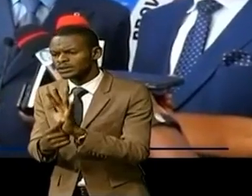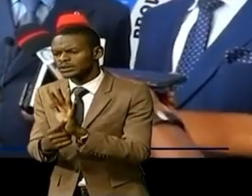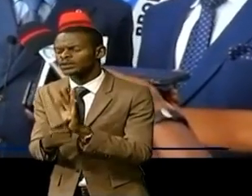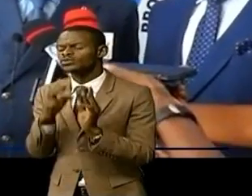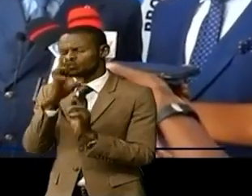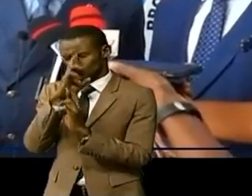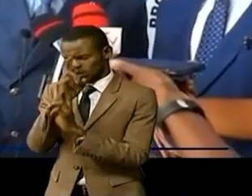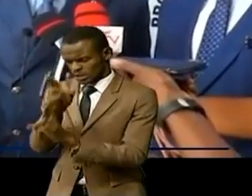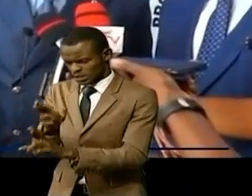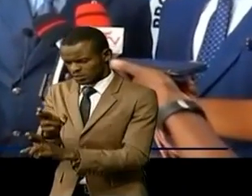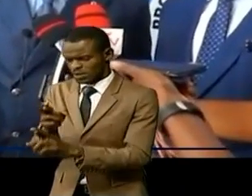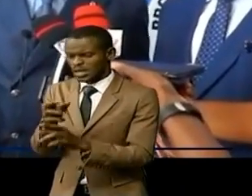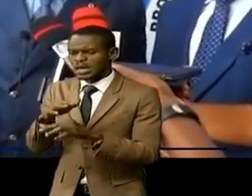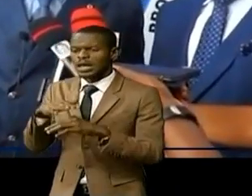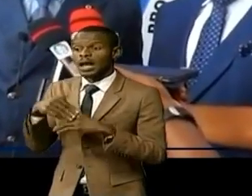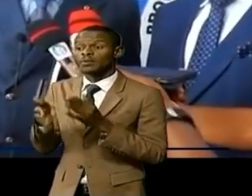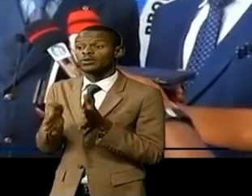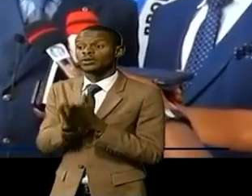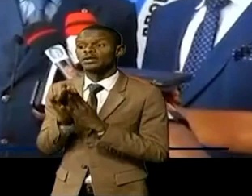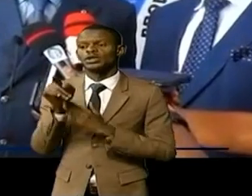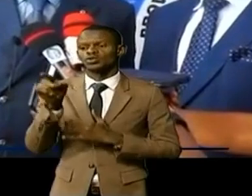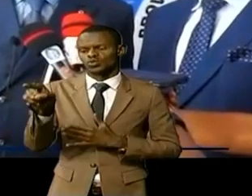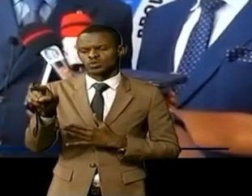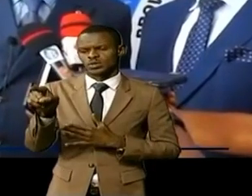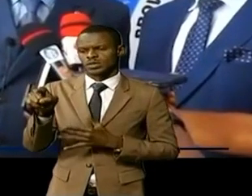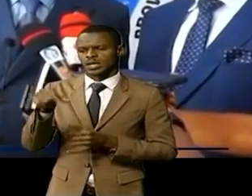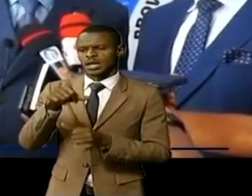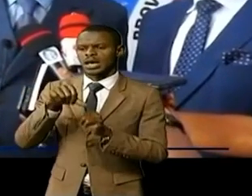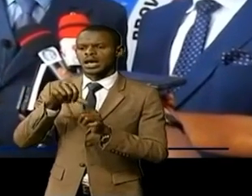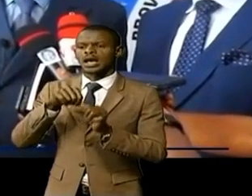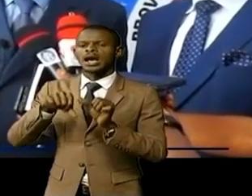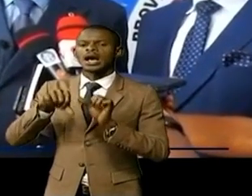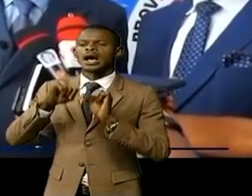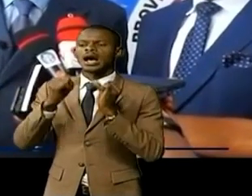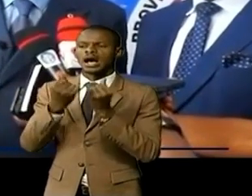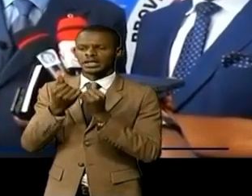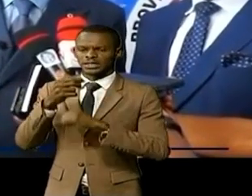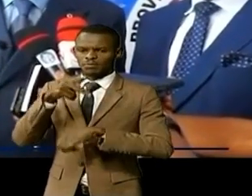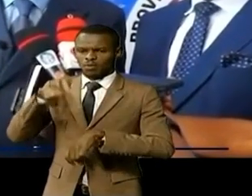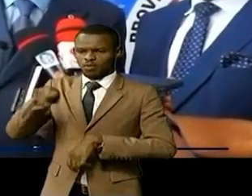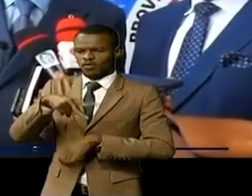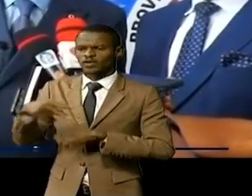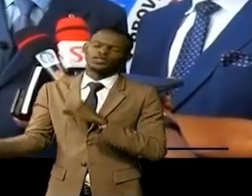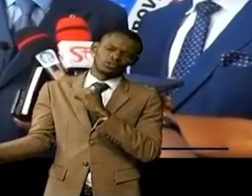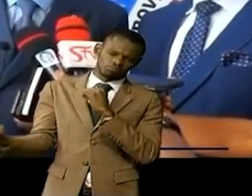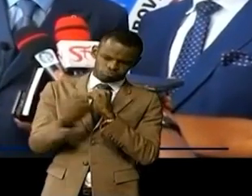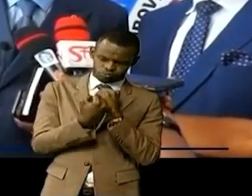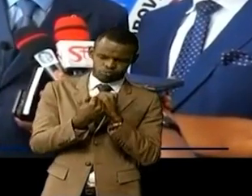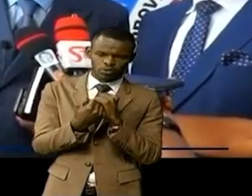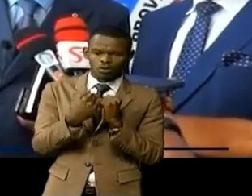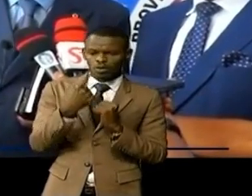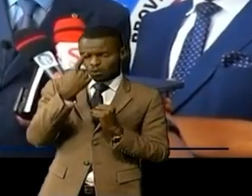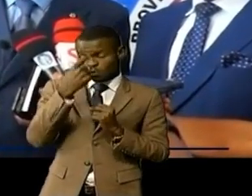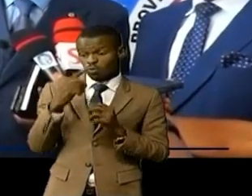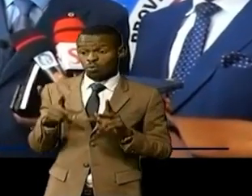de l'Assemblée provinciale pour ces actions que nous allons enclencher dans le but de récupérer